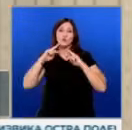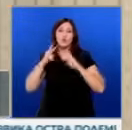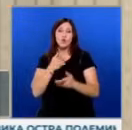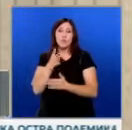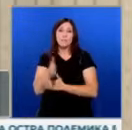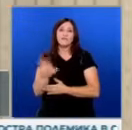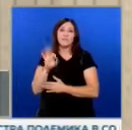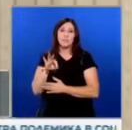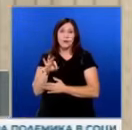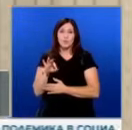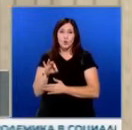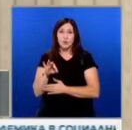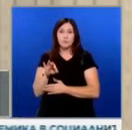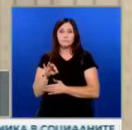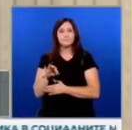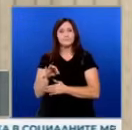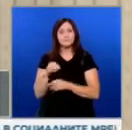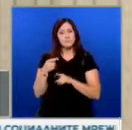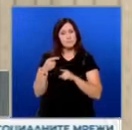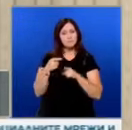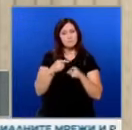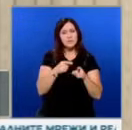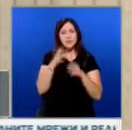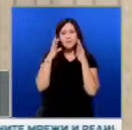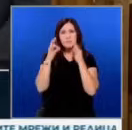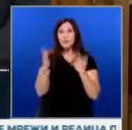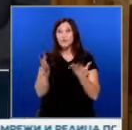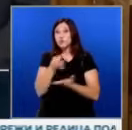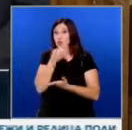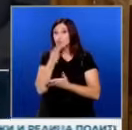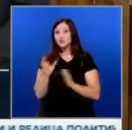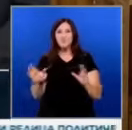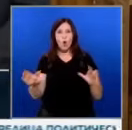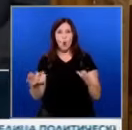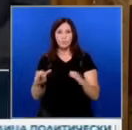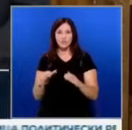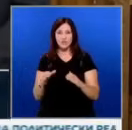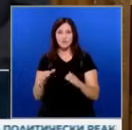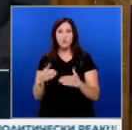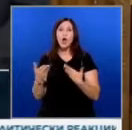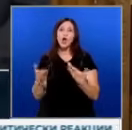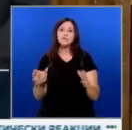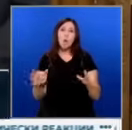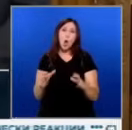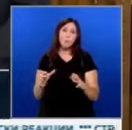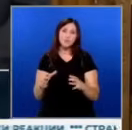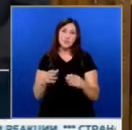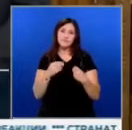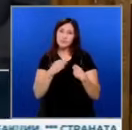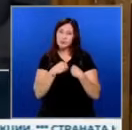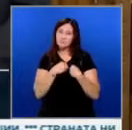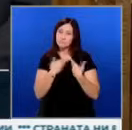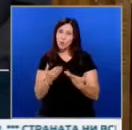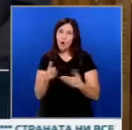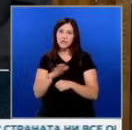на отправените препоръки. Следа внимателно какво се случва в обществото. какви са обществените нагласи.